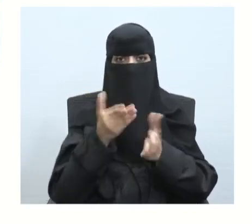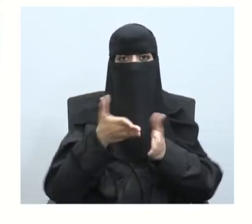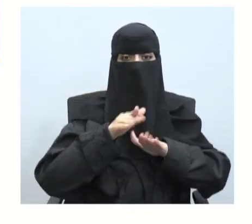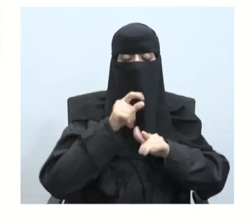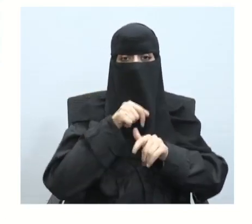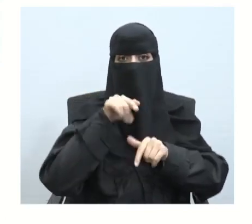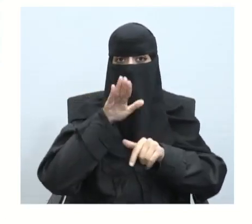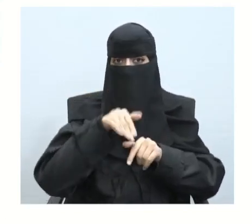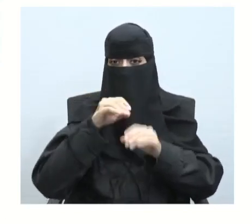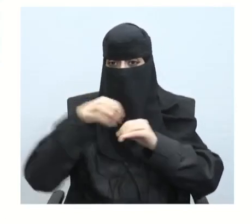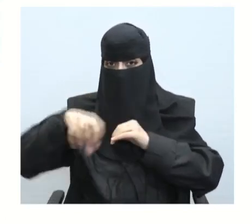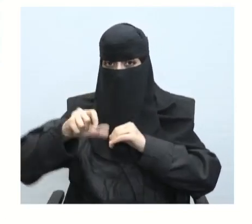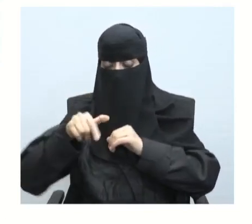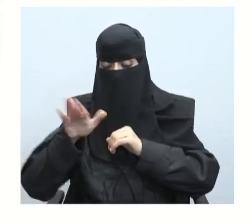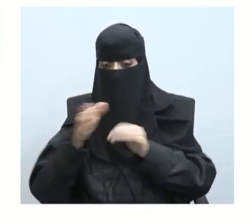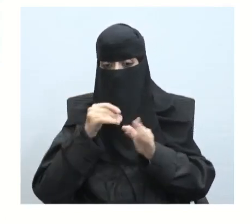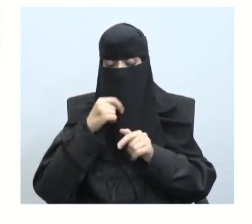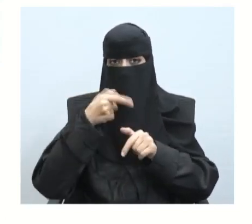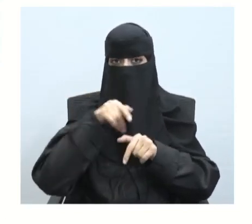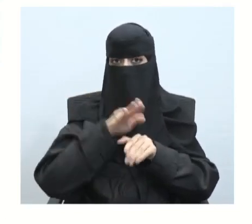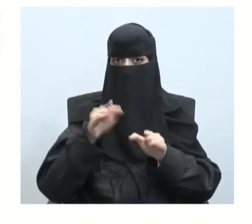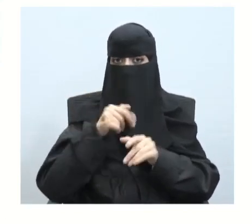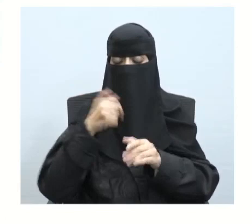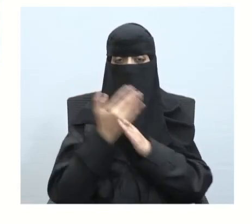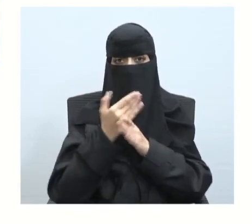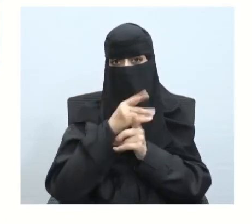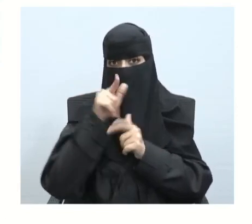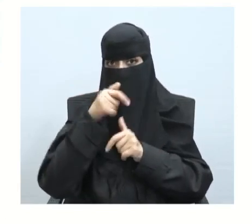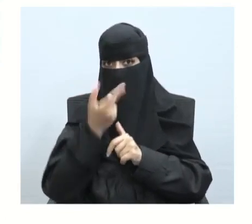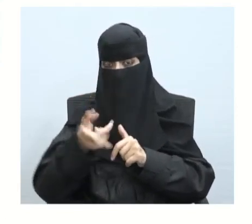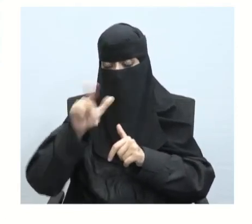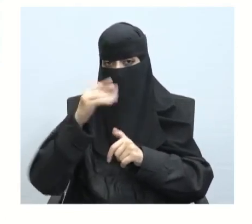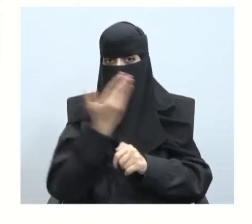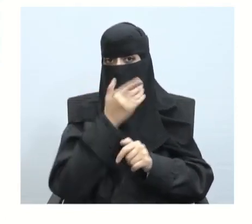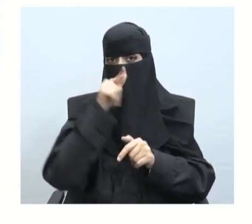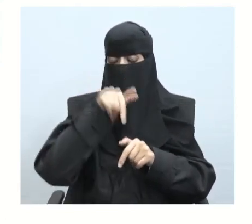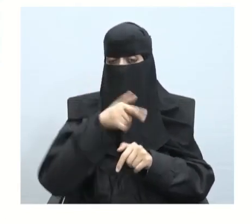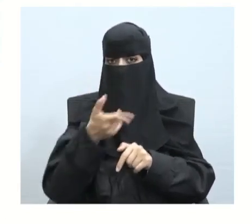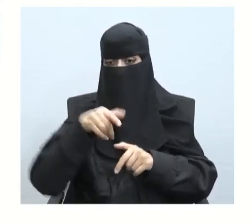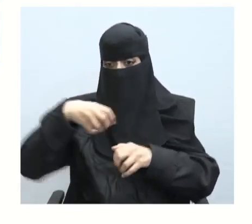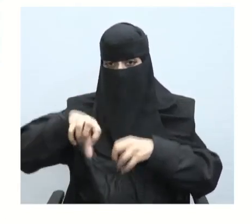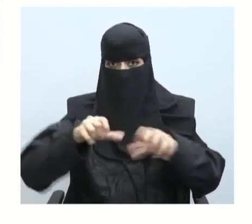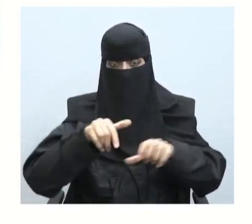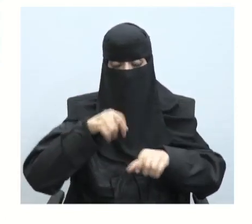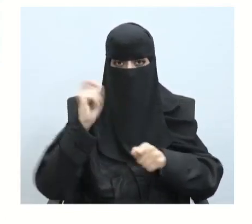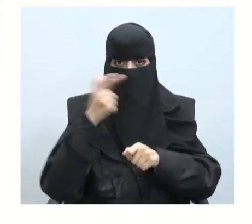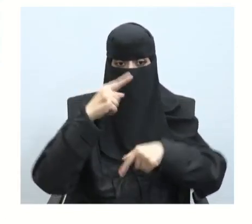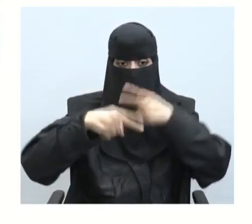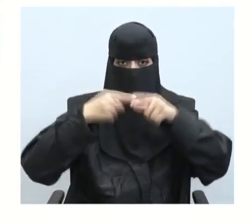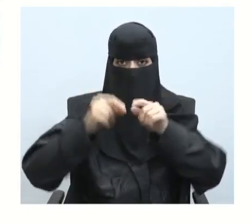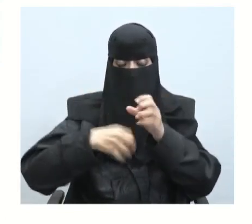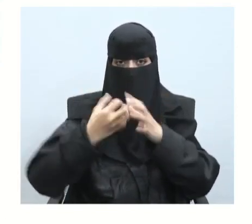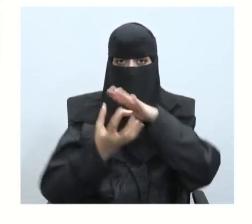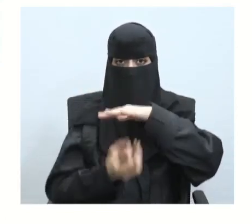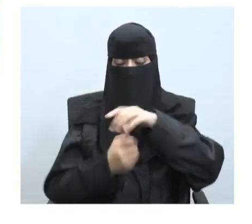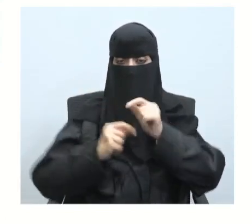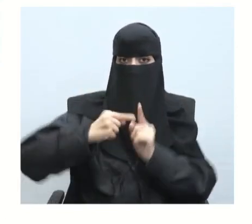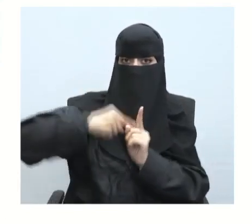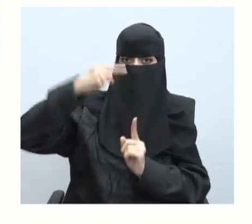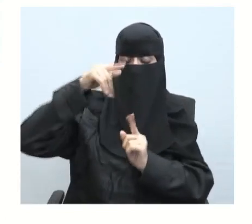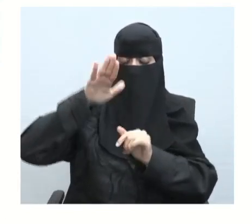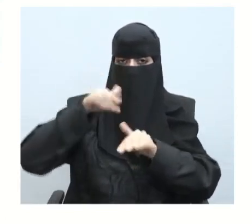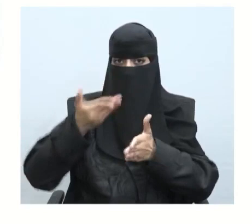وحدتها الجي وقانونها ام جي اتش والعوامل المؤثره عليها اللي هي كتله تسارع الجاذبيه والارتفاع